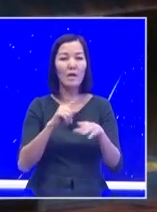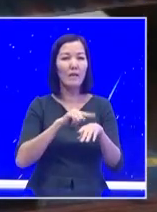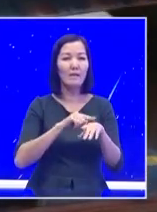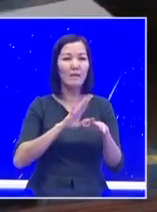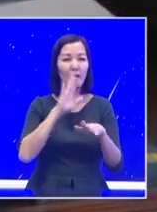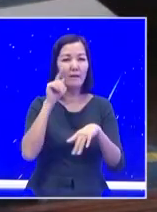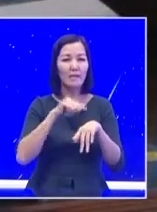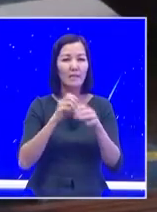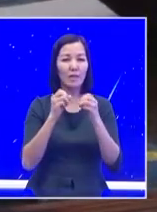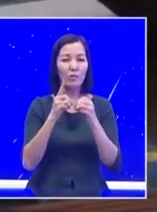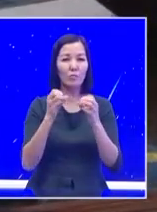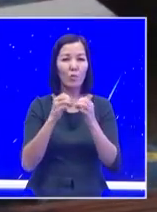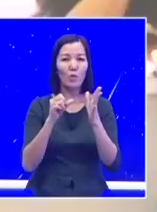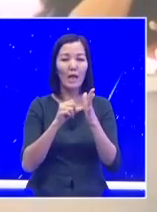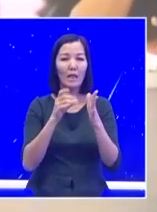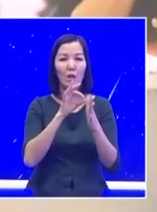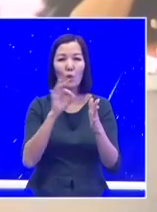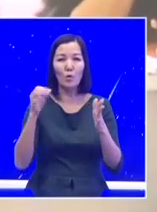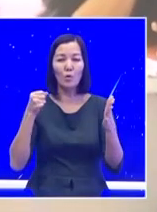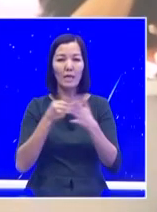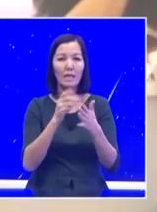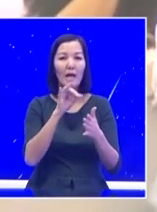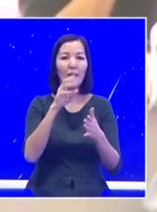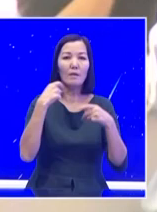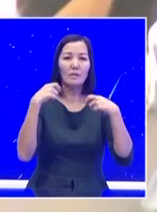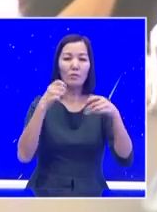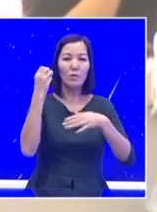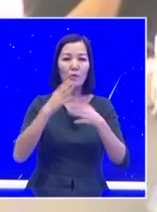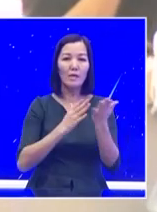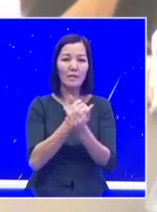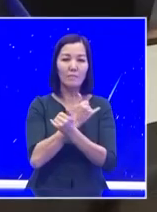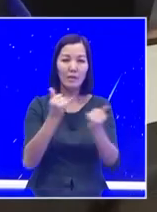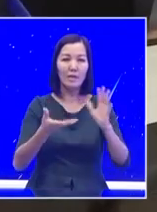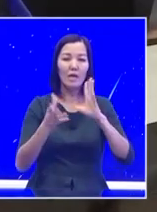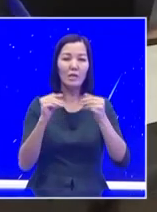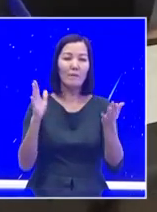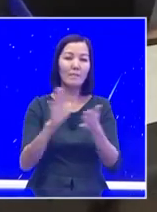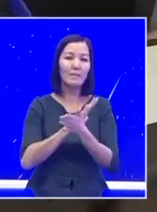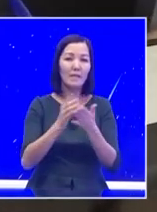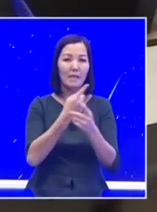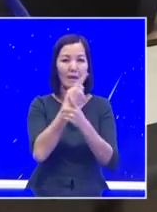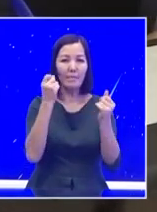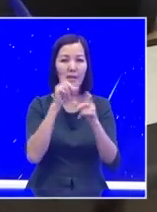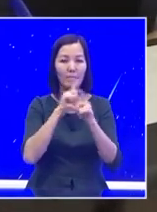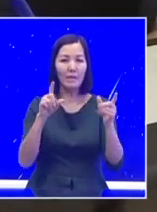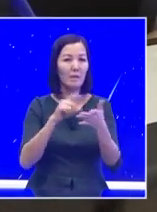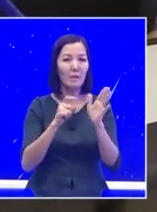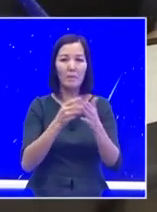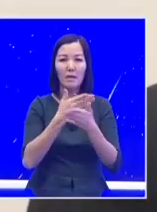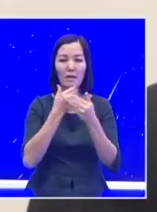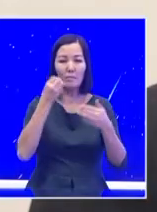мен 16:00-ге дейін Атамекен сауда орталығында қызмет көрсетеді. Жалпы тегін ақпарат беретін мекеме арнайы кабинетте